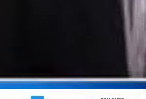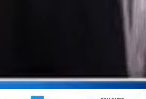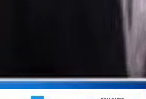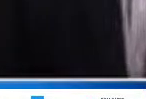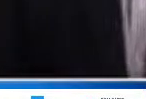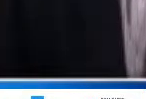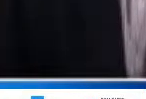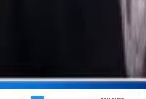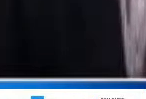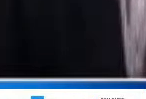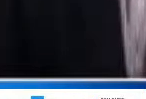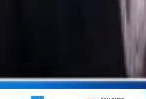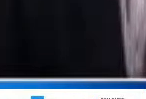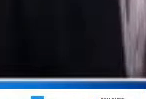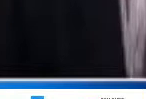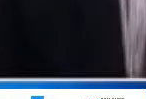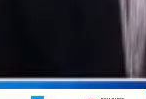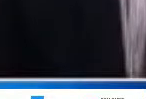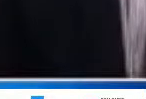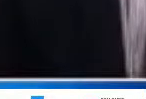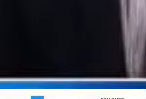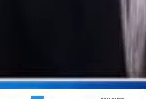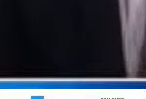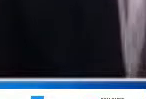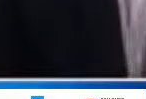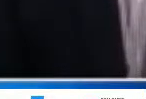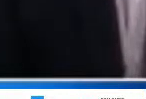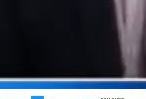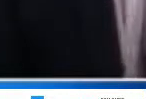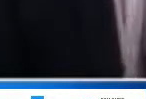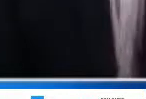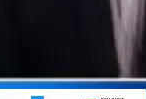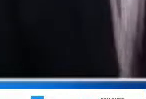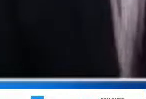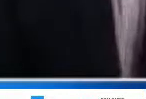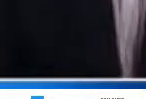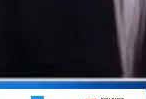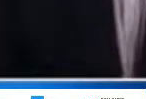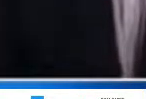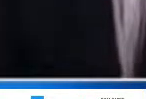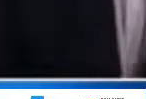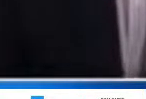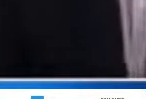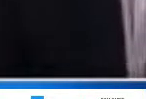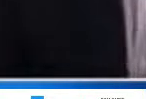muling magbukas ng Embahada ng Pilipinas dyan sa Rabat, Morocco?